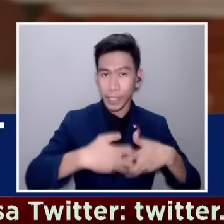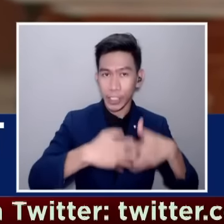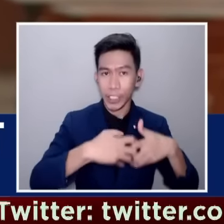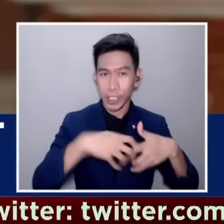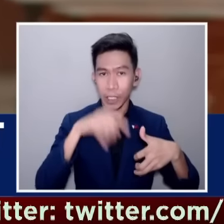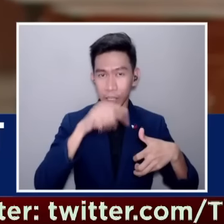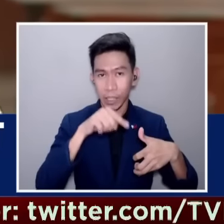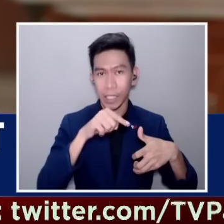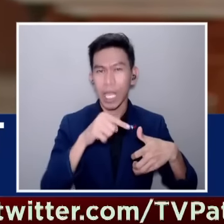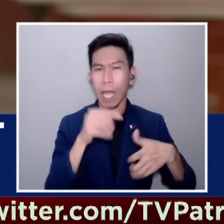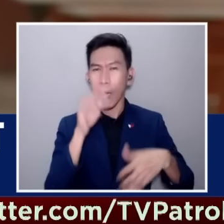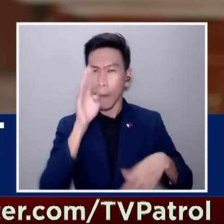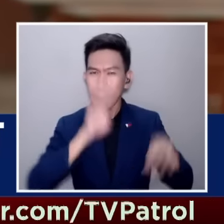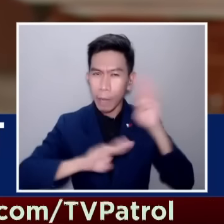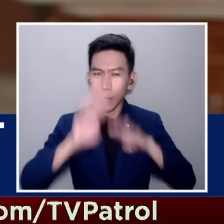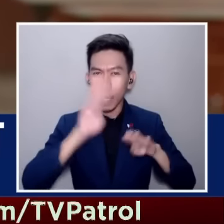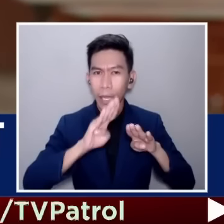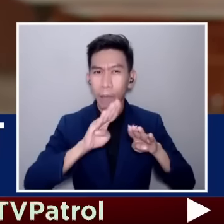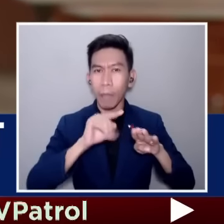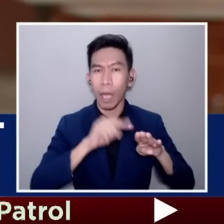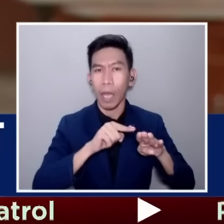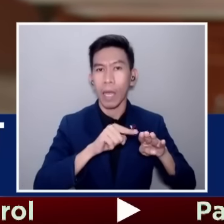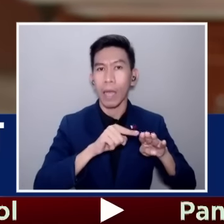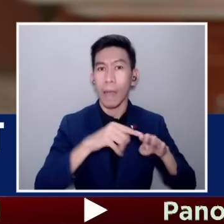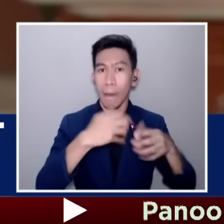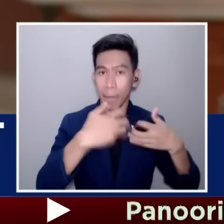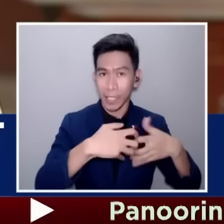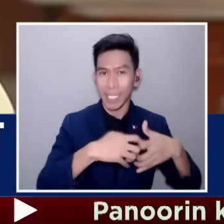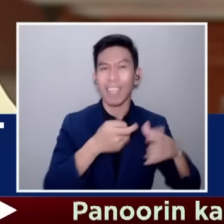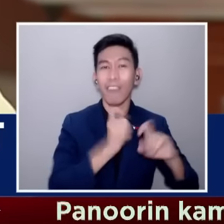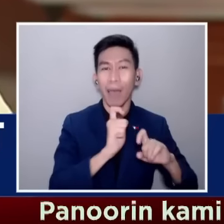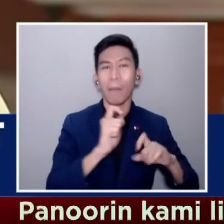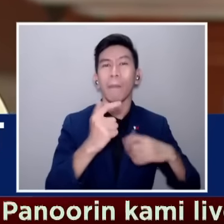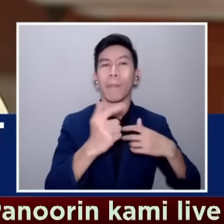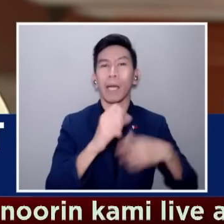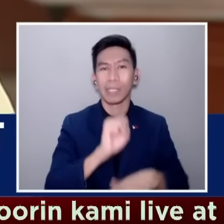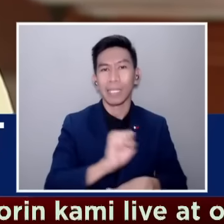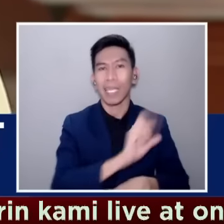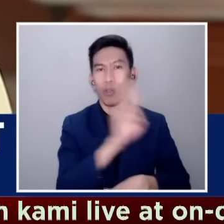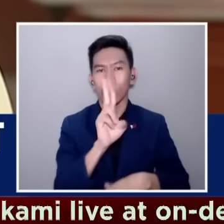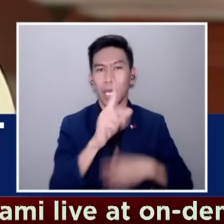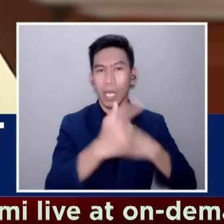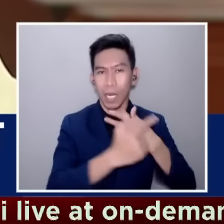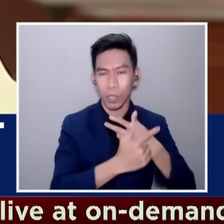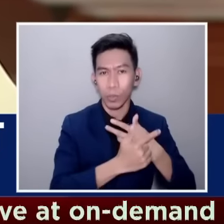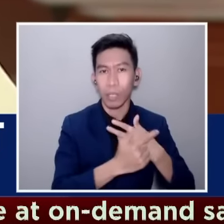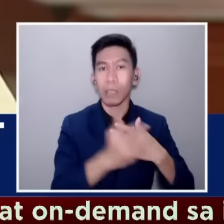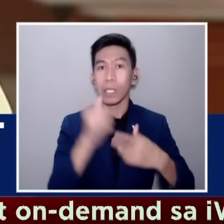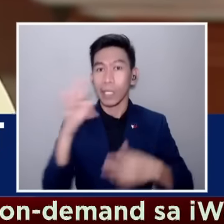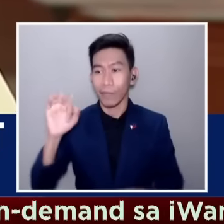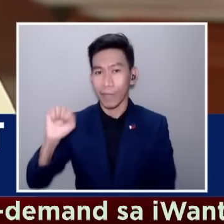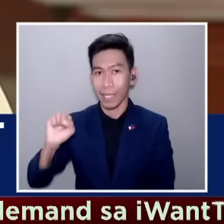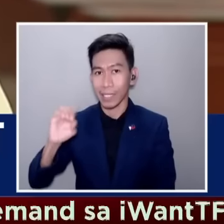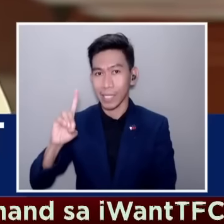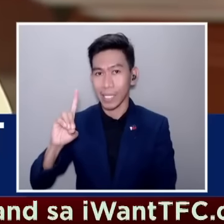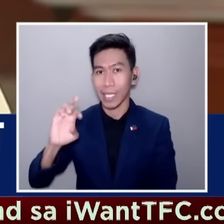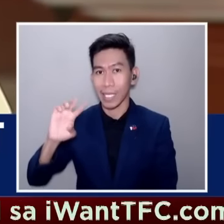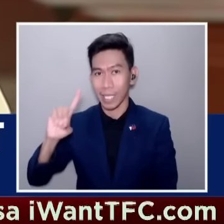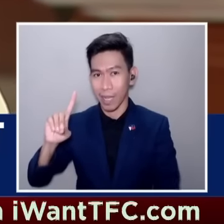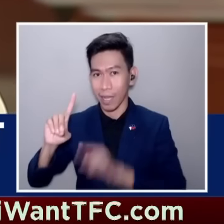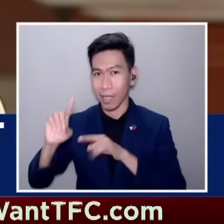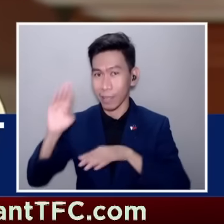yan po ay manggagaling po sa Santa Rosa. Kapag ka naman po ang naging problema ay SD card, dahil ang nagkaproblema hindi lang naman po makina, kung